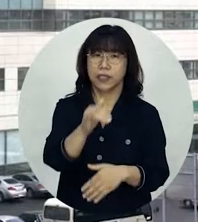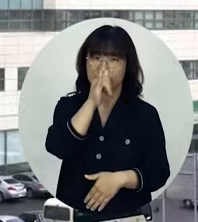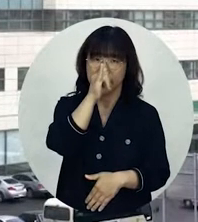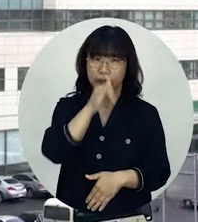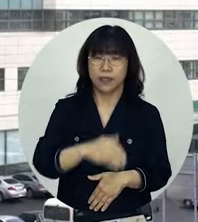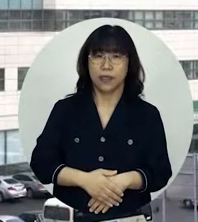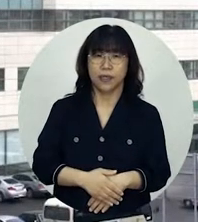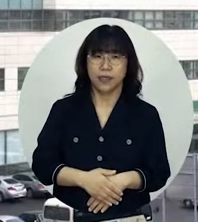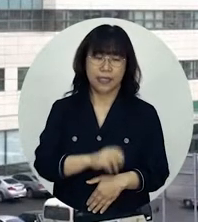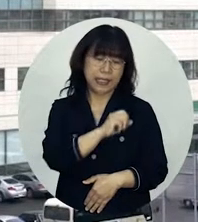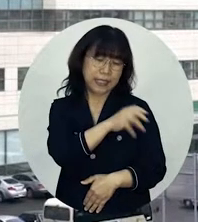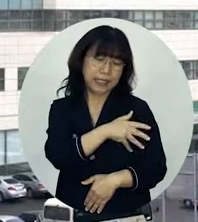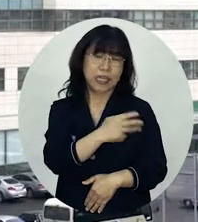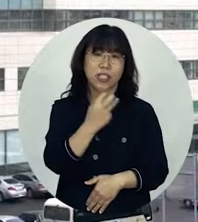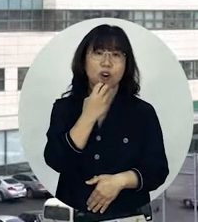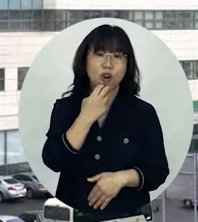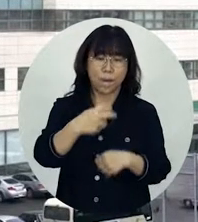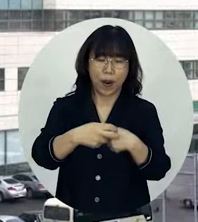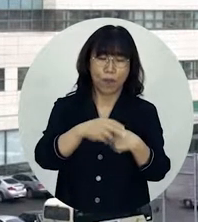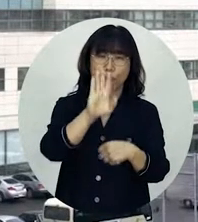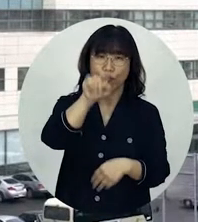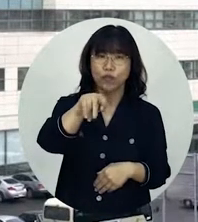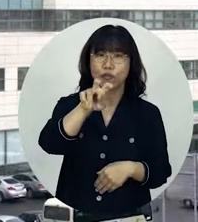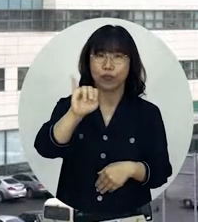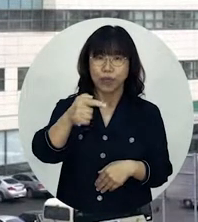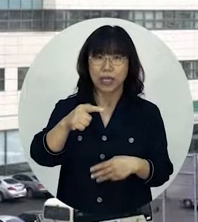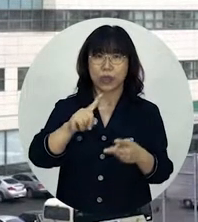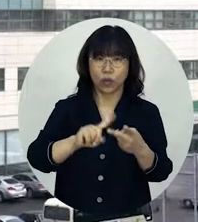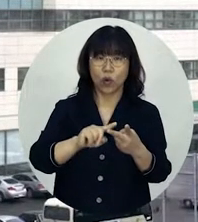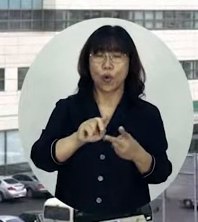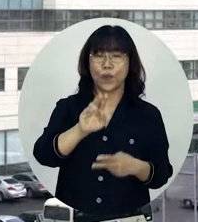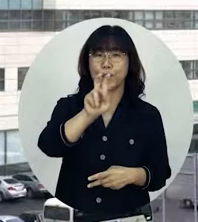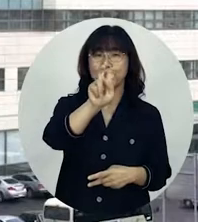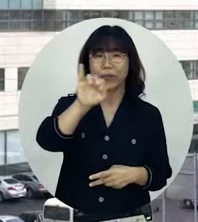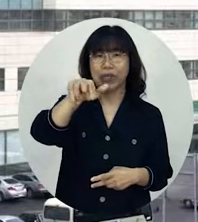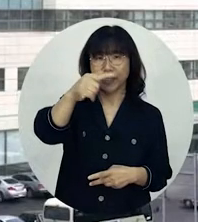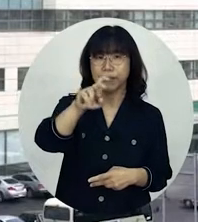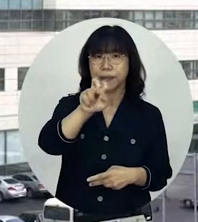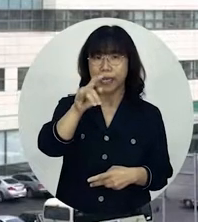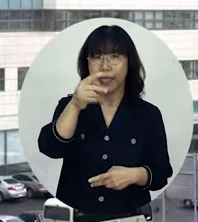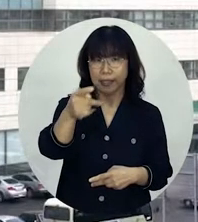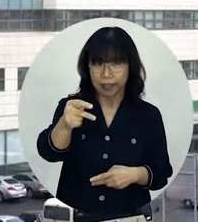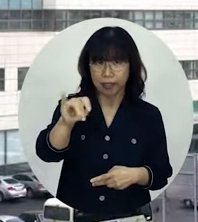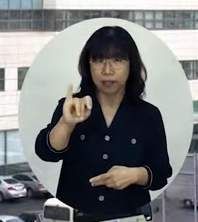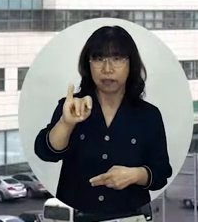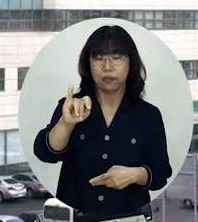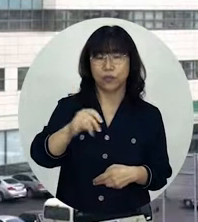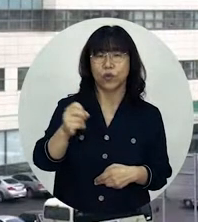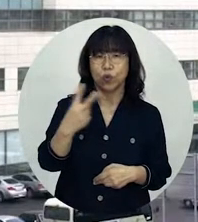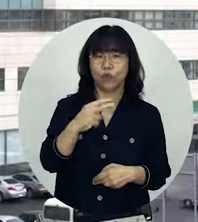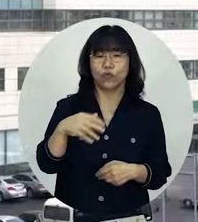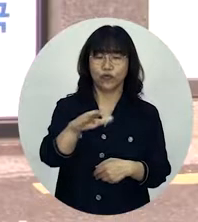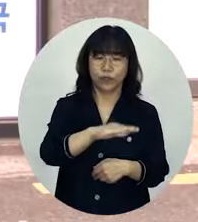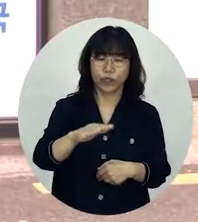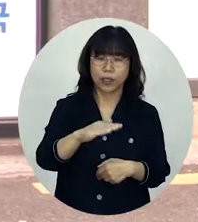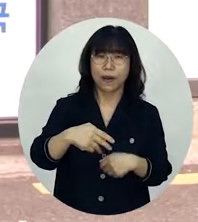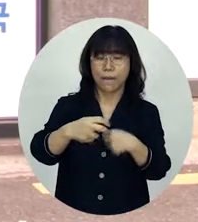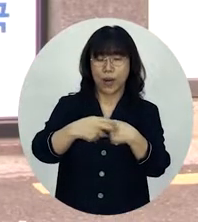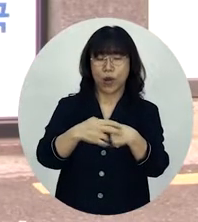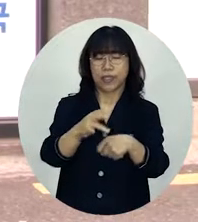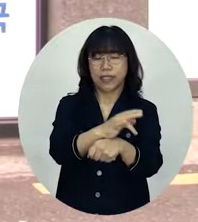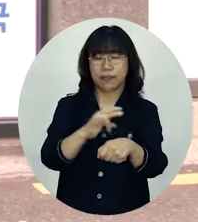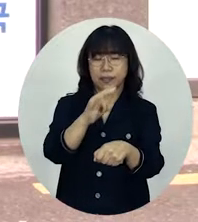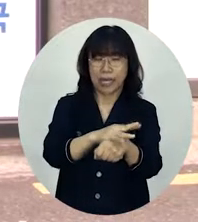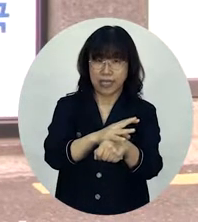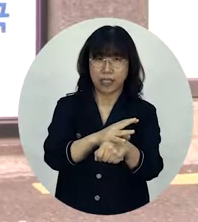기간 이대 서울병원, 부민병원, 미즈메디병원, 우리들병원은 24시간 응급실을 운영하며